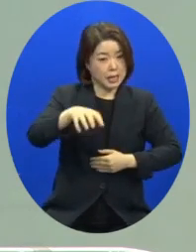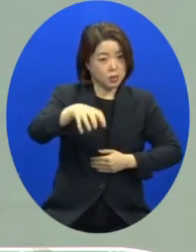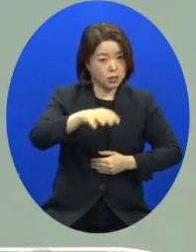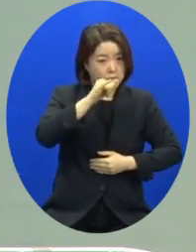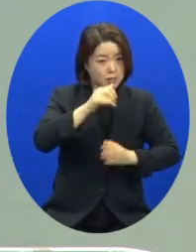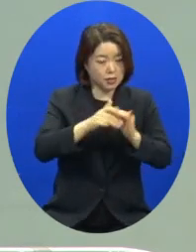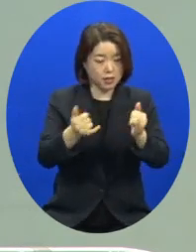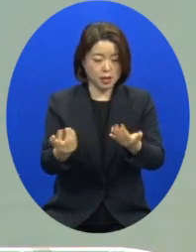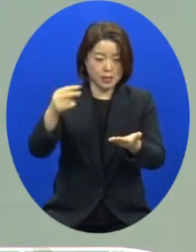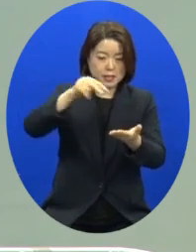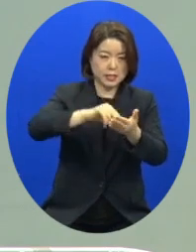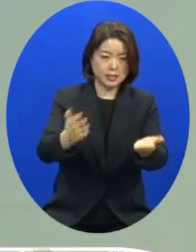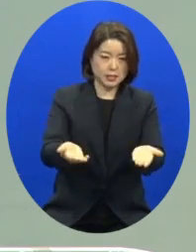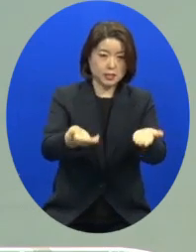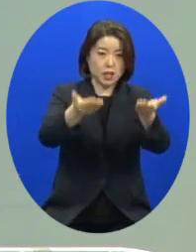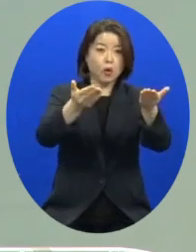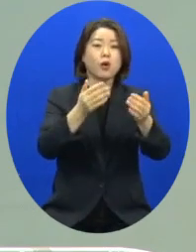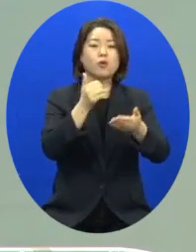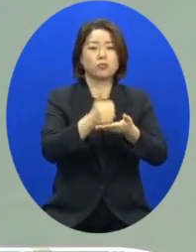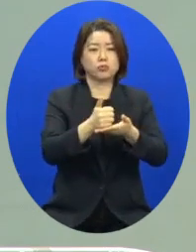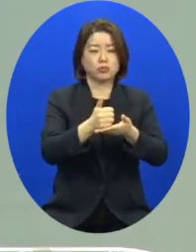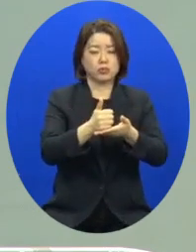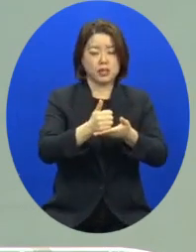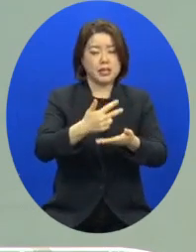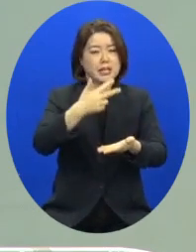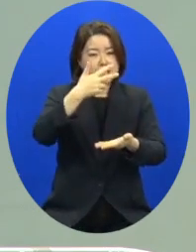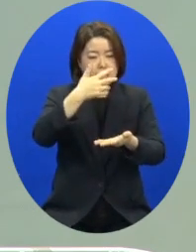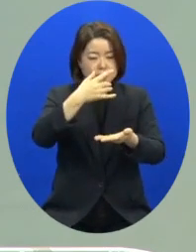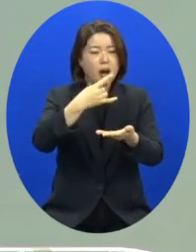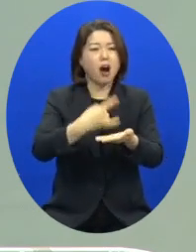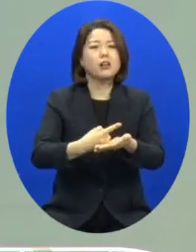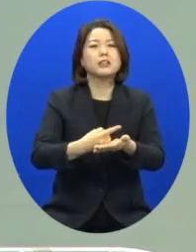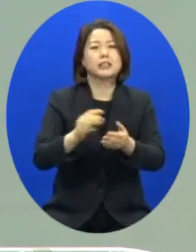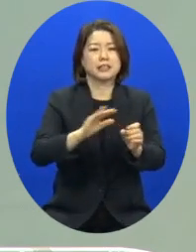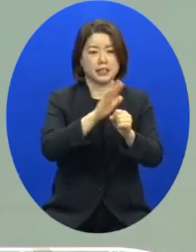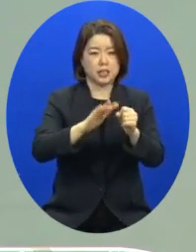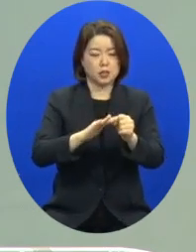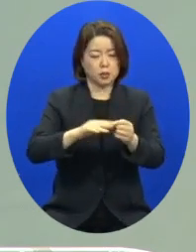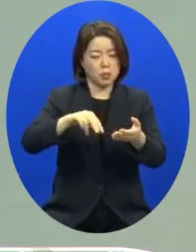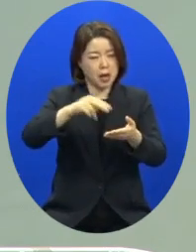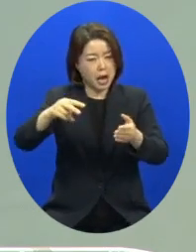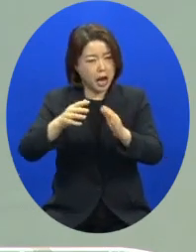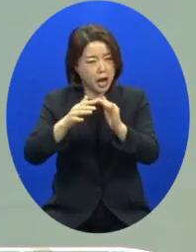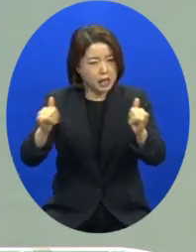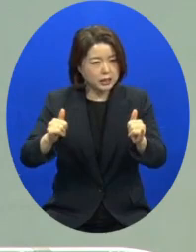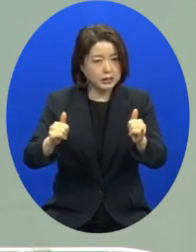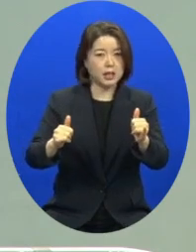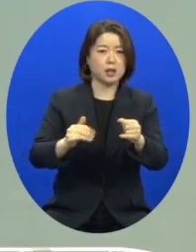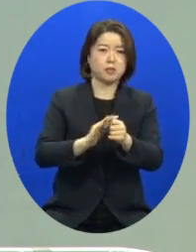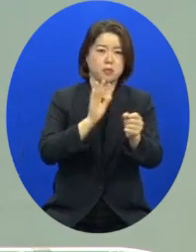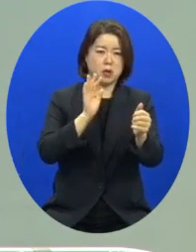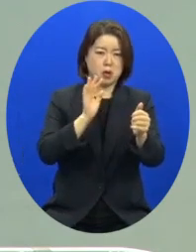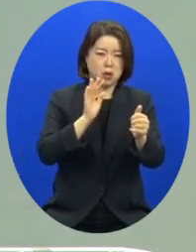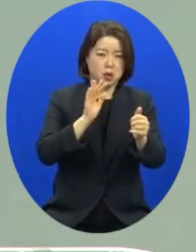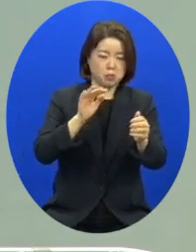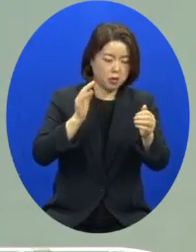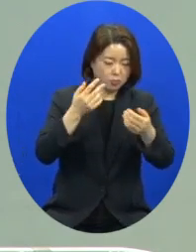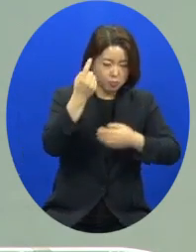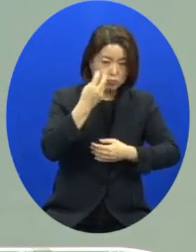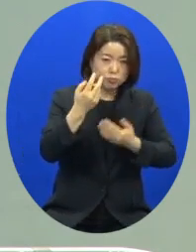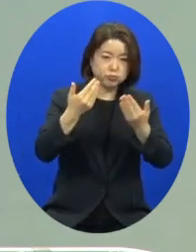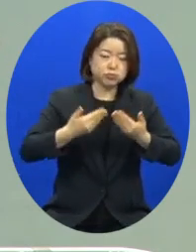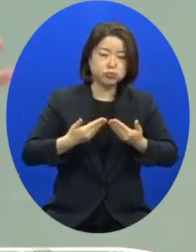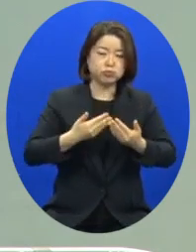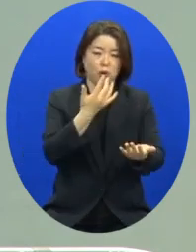자들을 일으켜 세우십니다. 의인을 사랑하시고 나그네를 지켜주시고 고아와 과부를 도와주십니다. 악인의